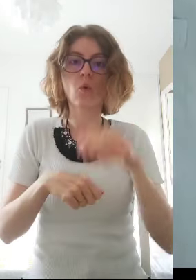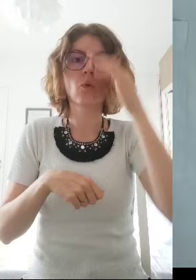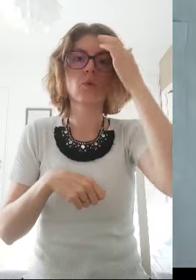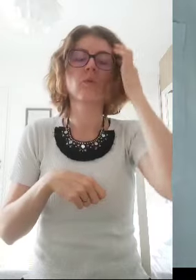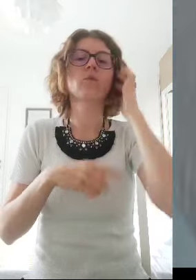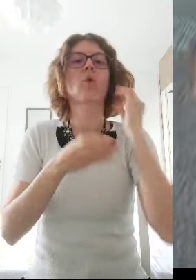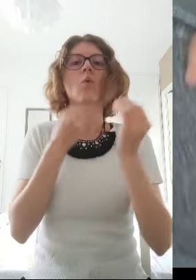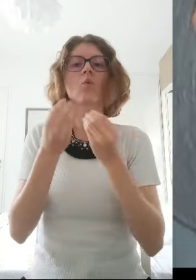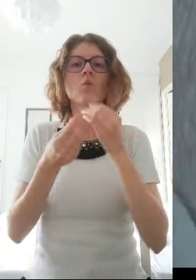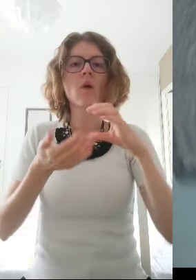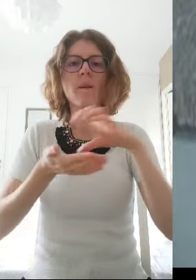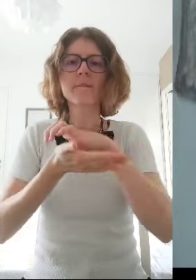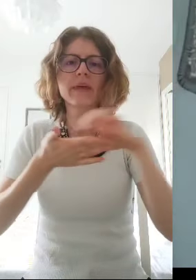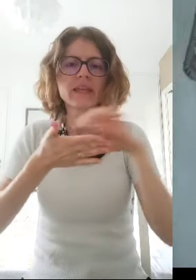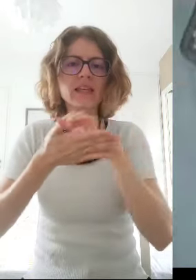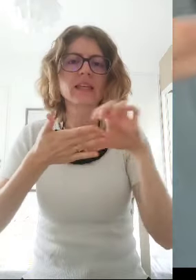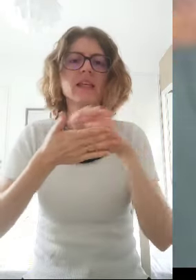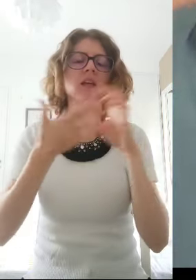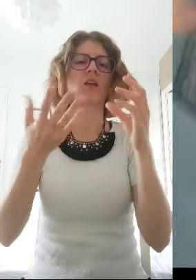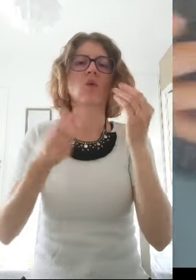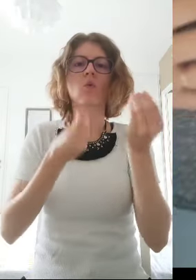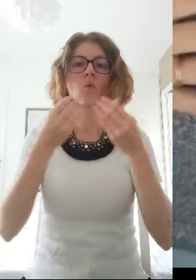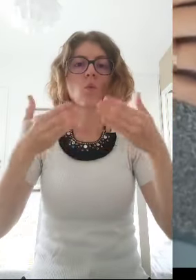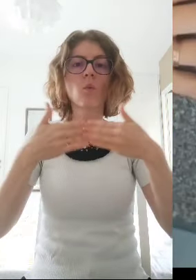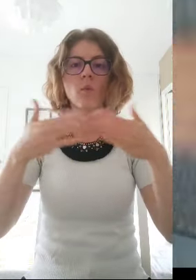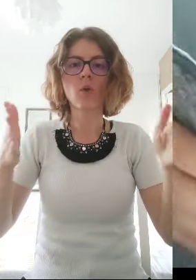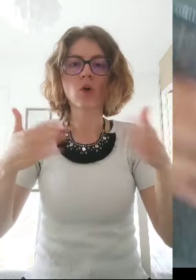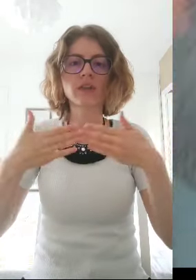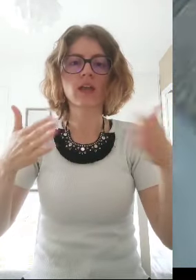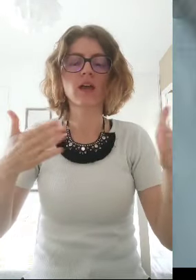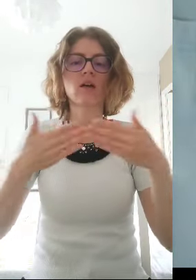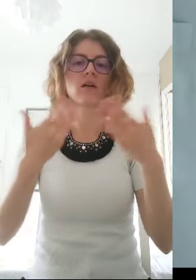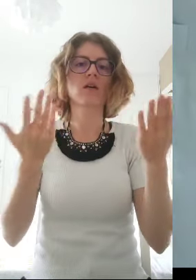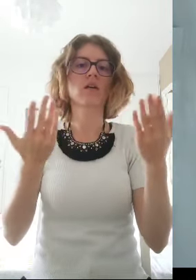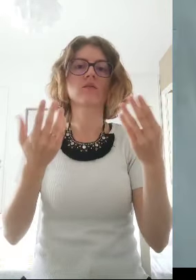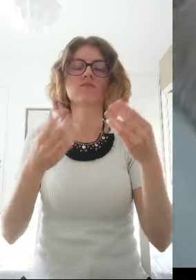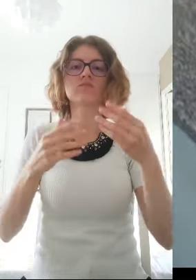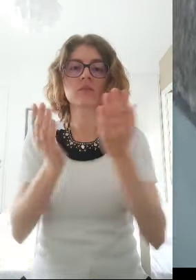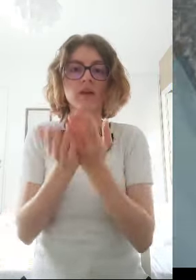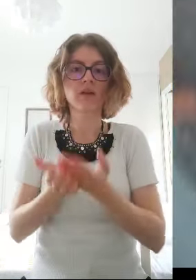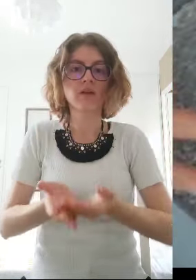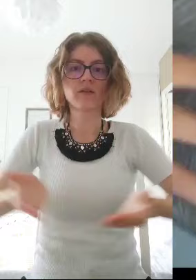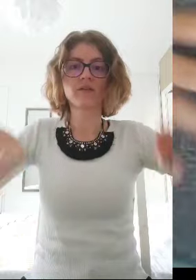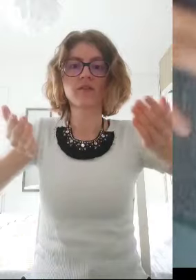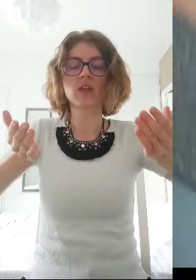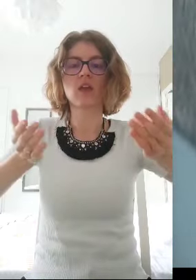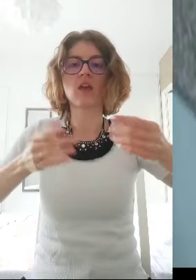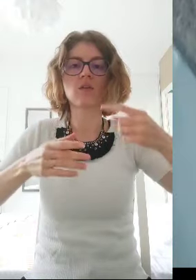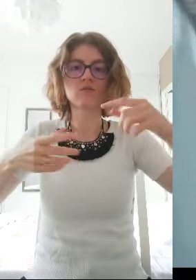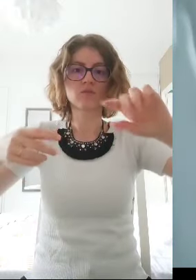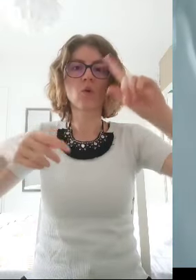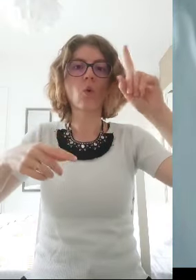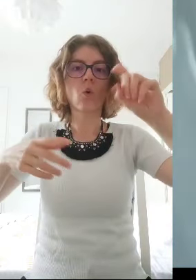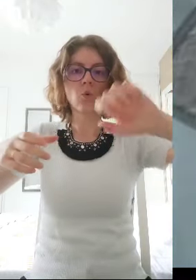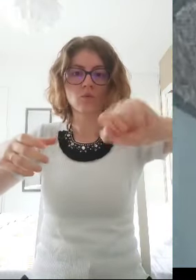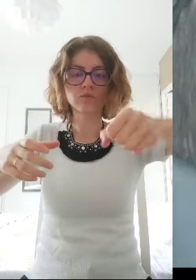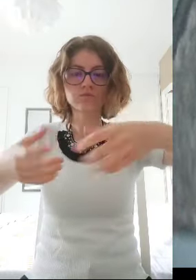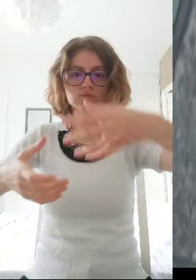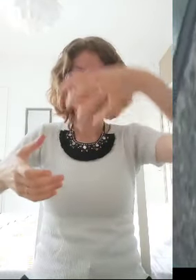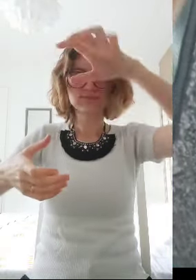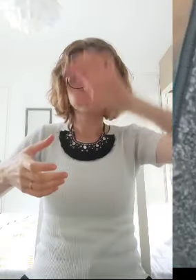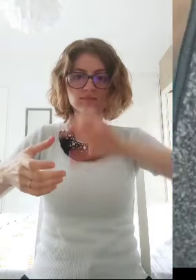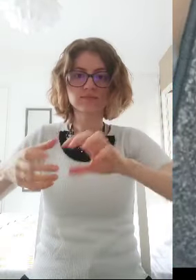sur de la brique, les portails comme je disais tout à l'heure, les éviers, les baignoires, bref, un peu